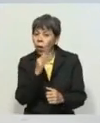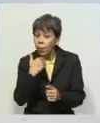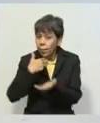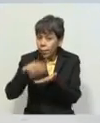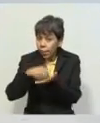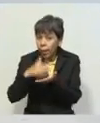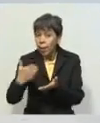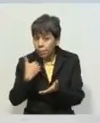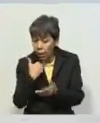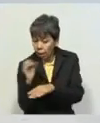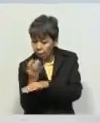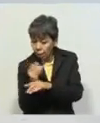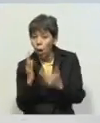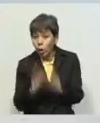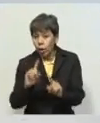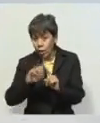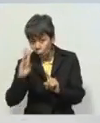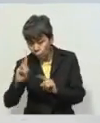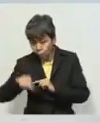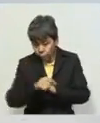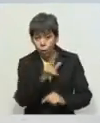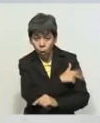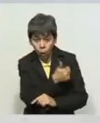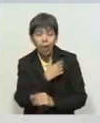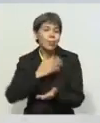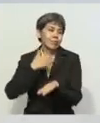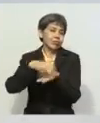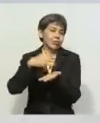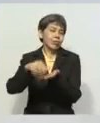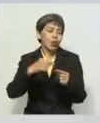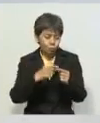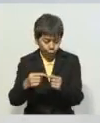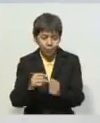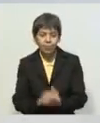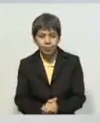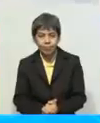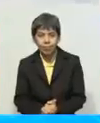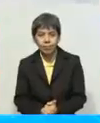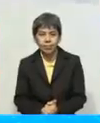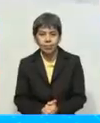การรายงานว่ามีการส่งตัวหมูป่าตัวที่6มายังโรงพยาบาลแห่งนี้แล้วก็จะรีบรายงานต่อไปให้ทราบครับ